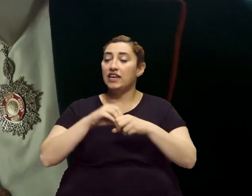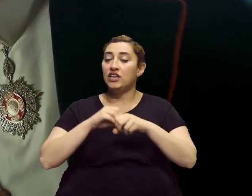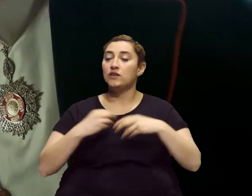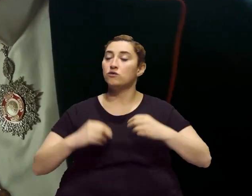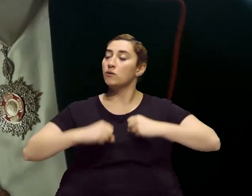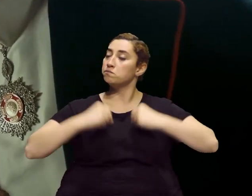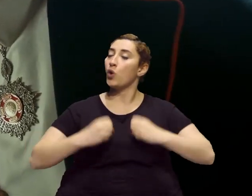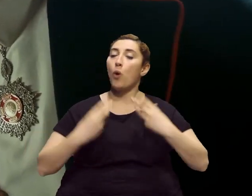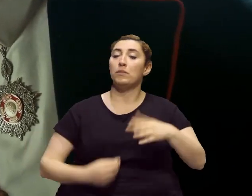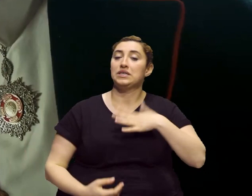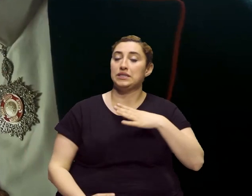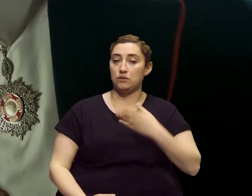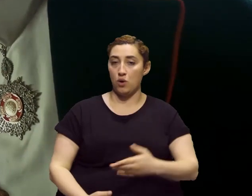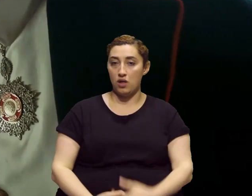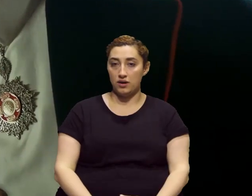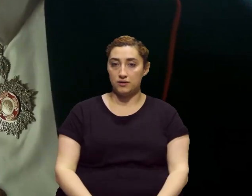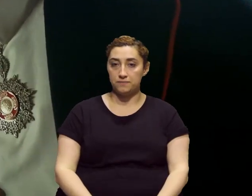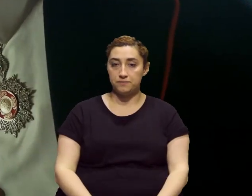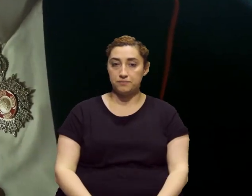bir yerde oturmak istiyorlar.